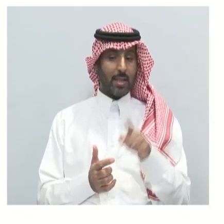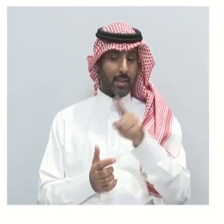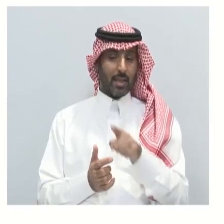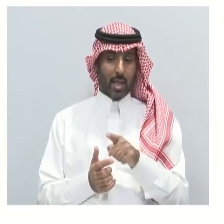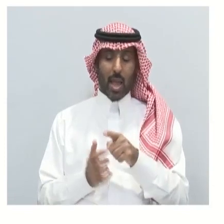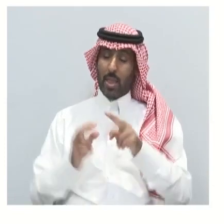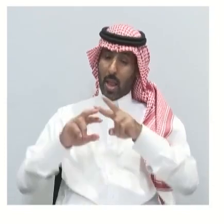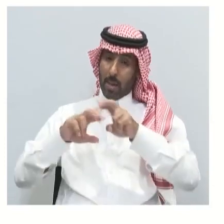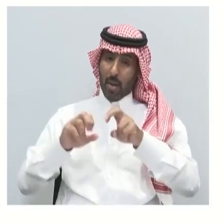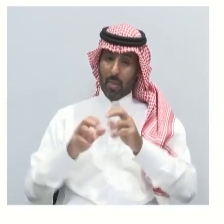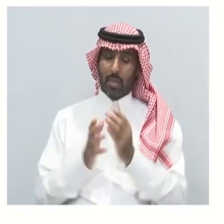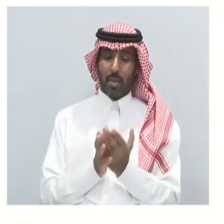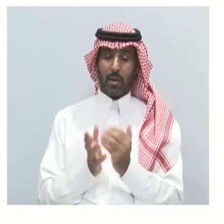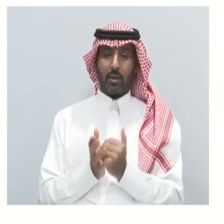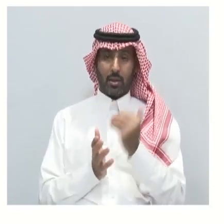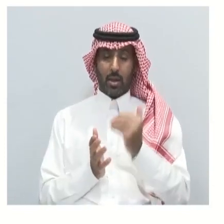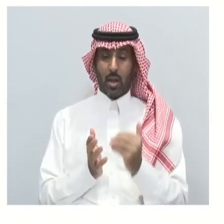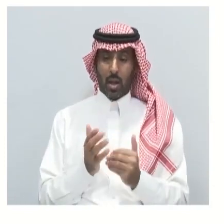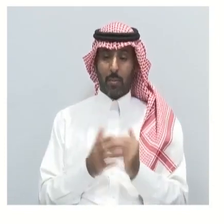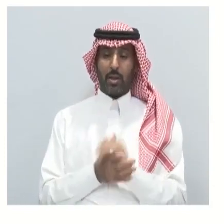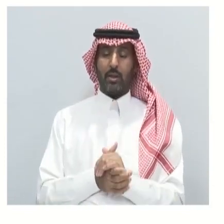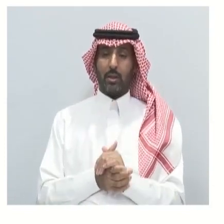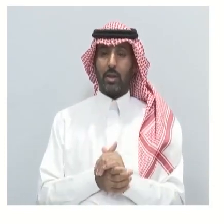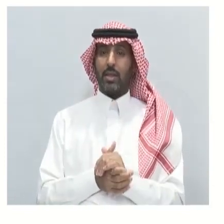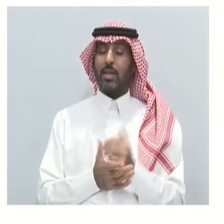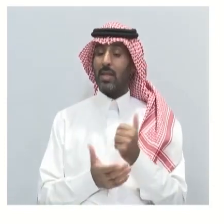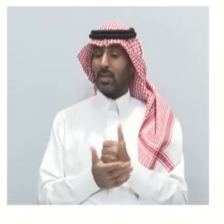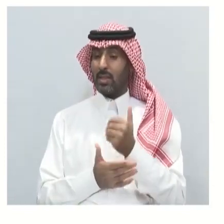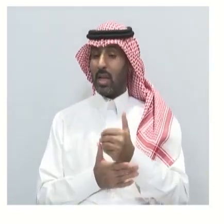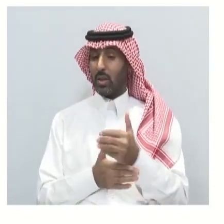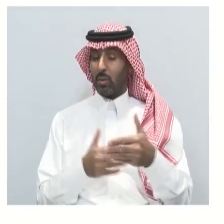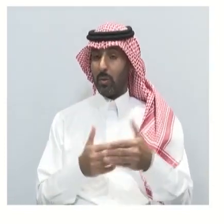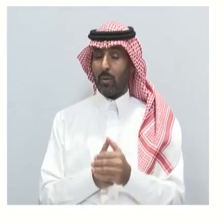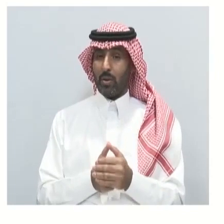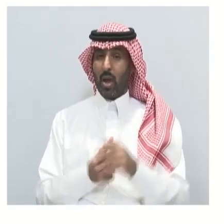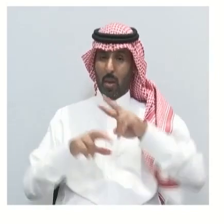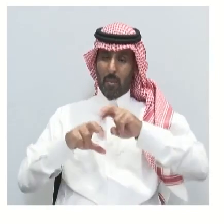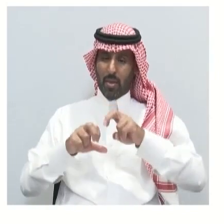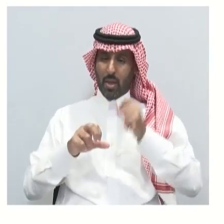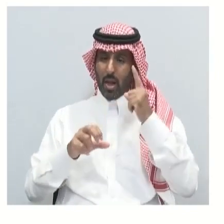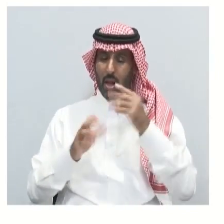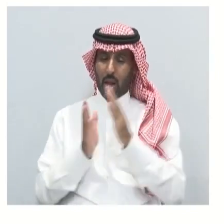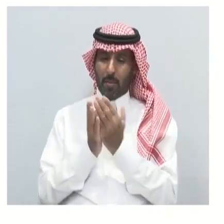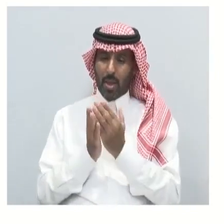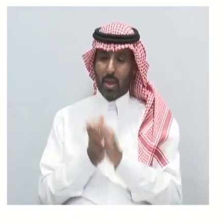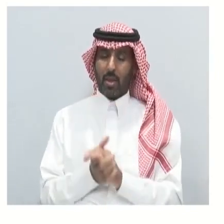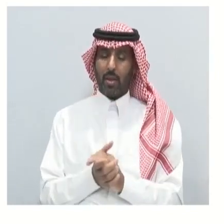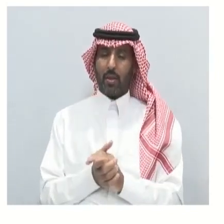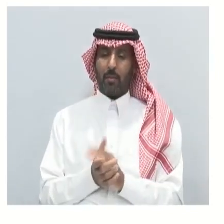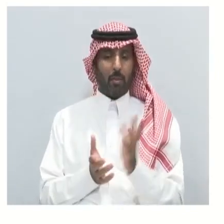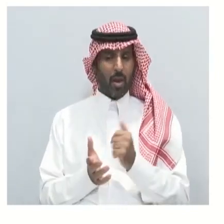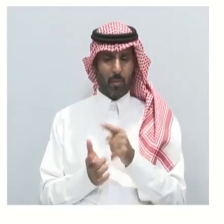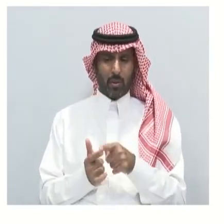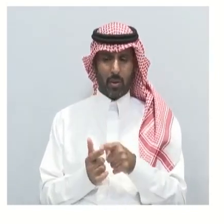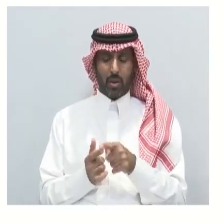البحث وهي احدى اللبنات الاساسيه التي يقوم عليها بناء البحث العلمي طبعا لا يمكن التوصل الى نتائج علميه دقيقه ما لم